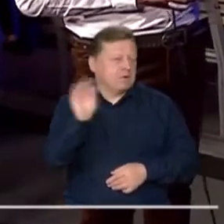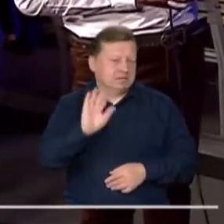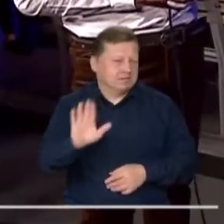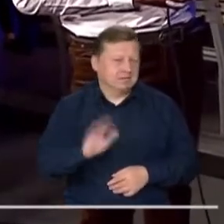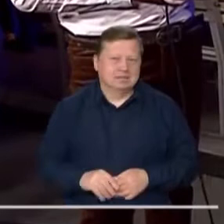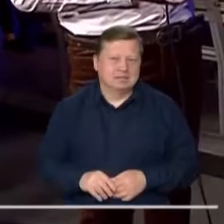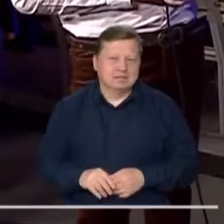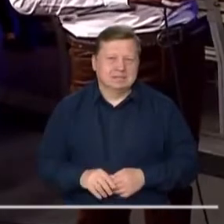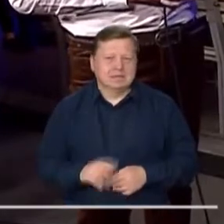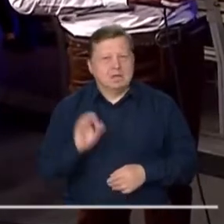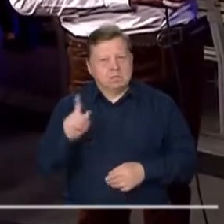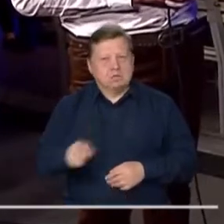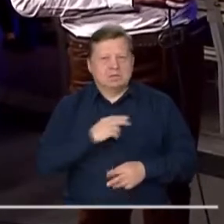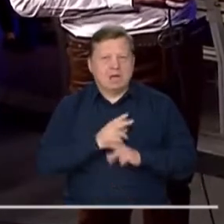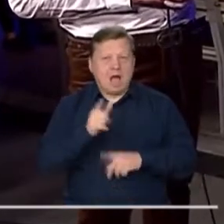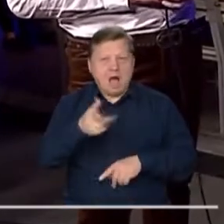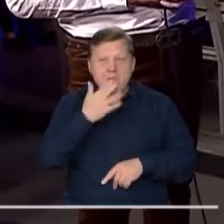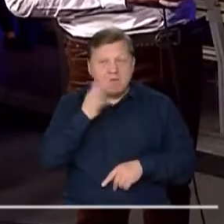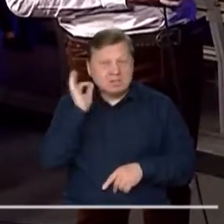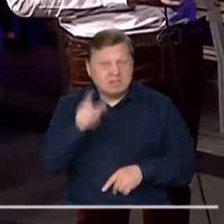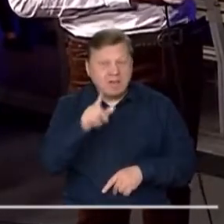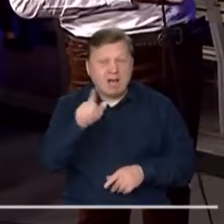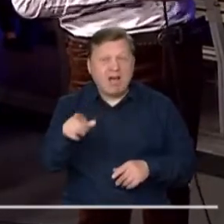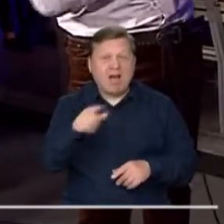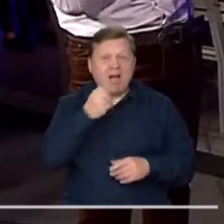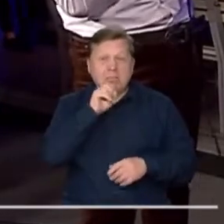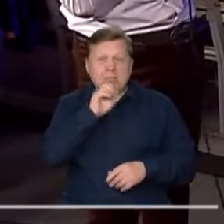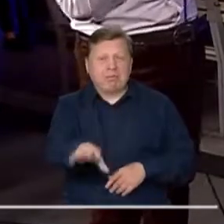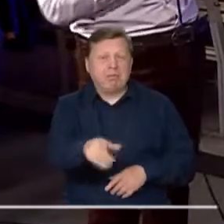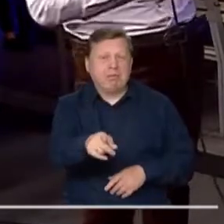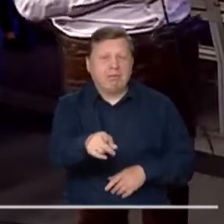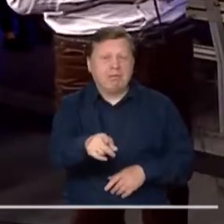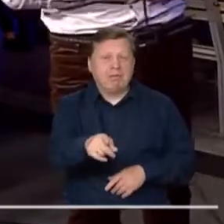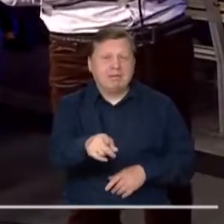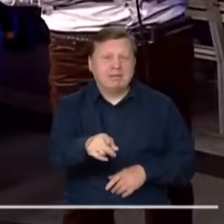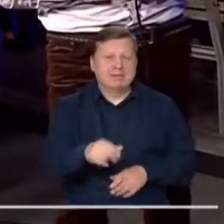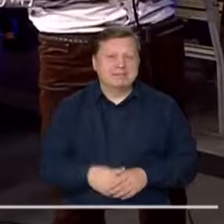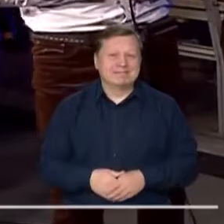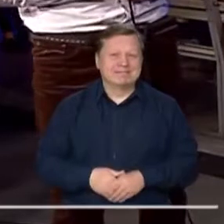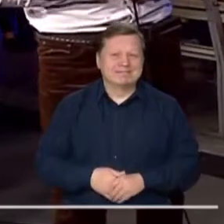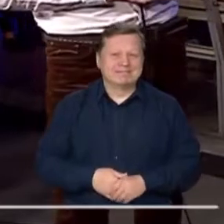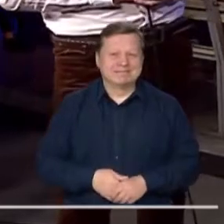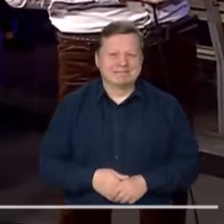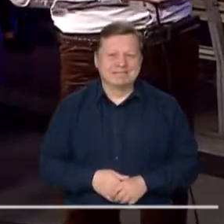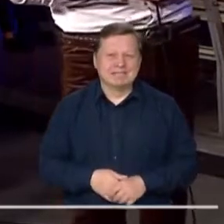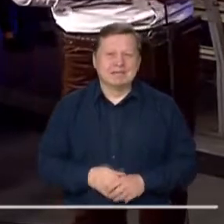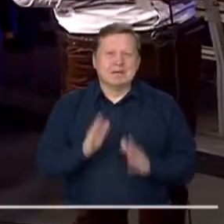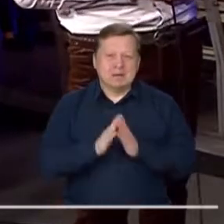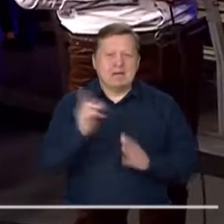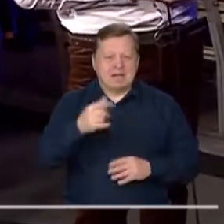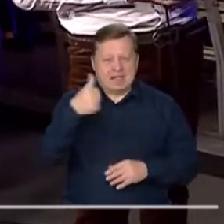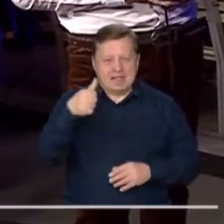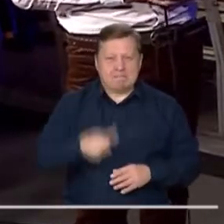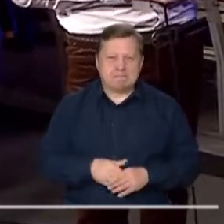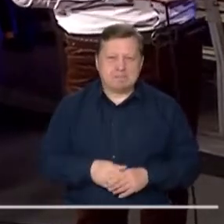musimy być bezstronni. Ale już zdradziłeś wokalistkę, czyli... No dobra, to już powiedz wszystko. No słuchajcie, panowie, jeszcze jedną rzecz, bo